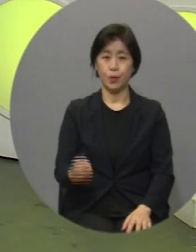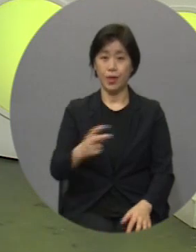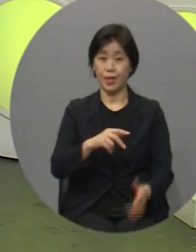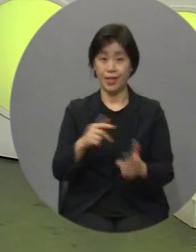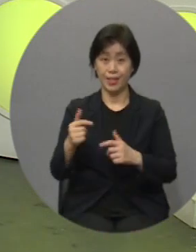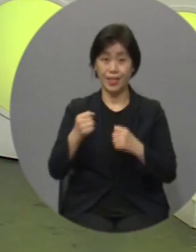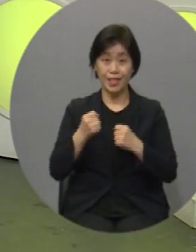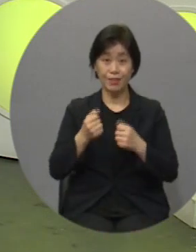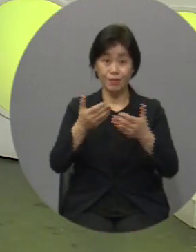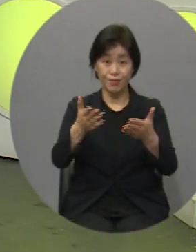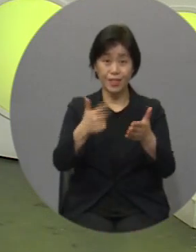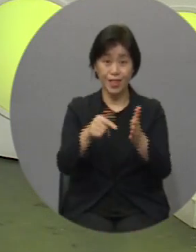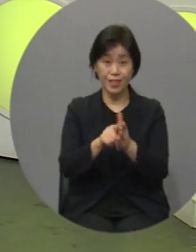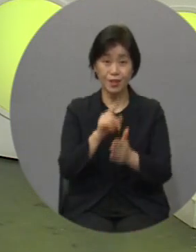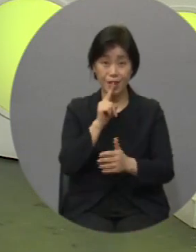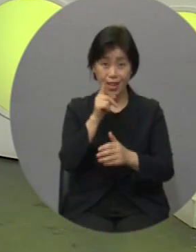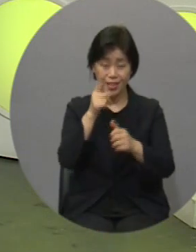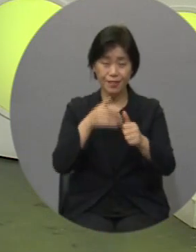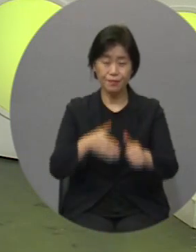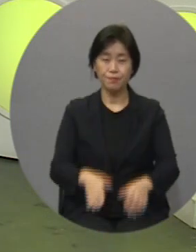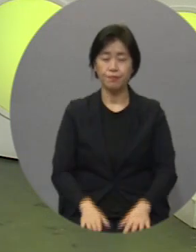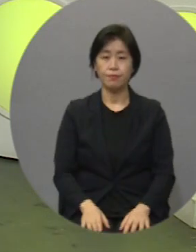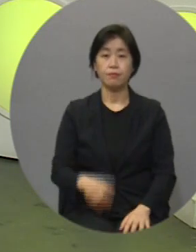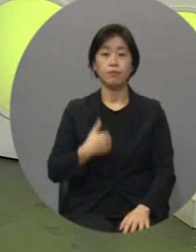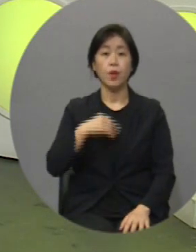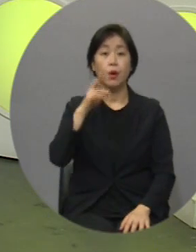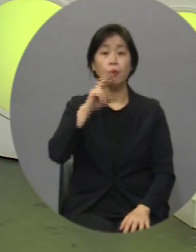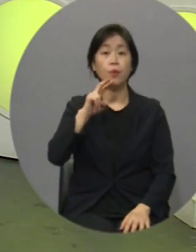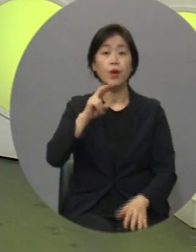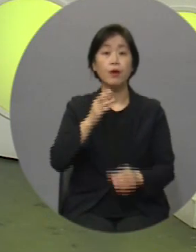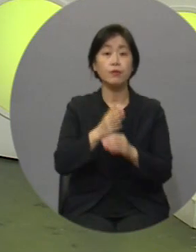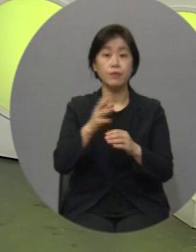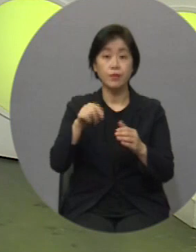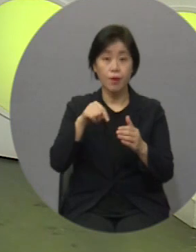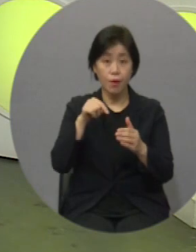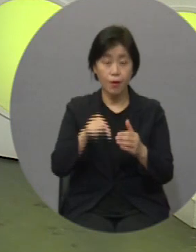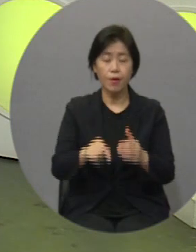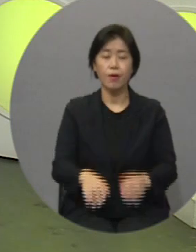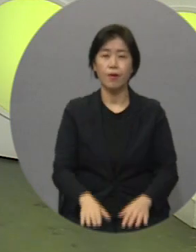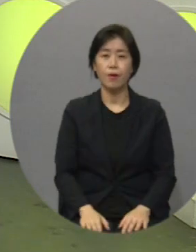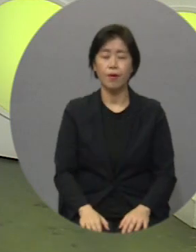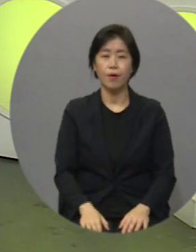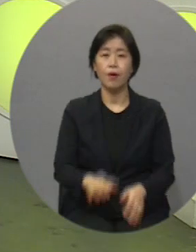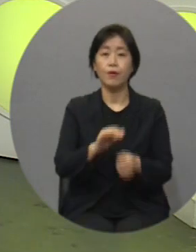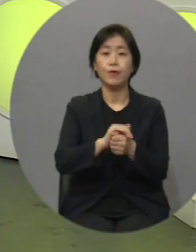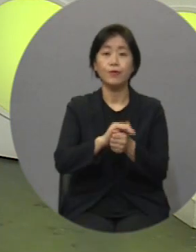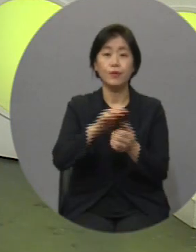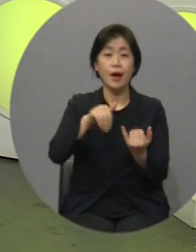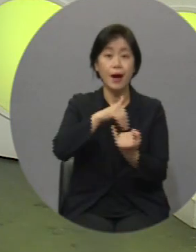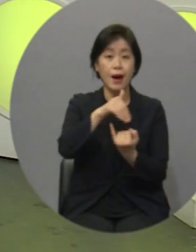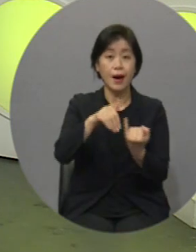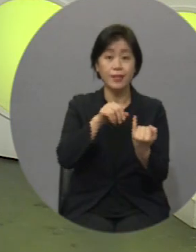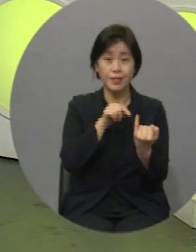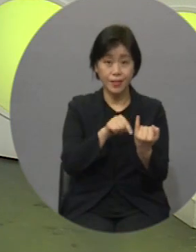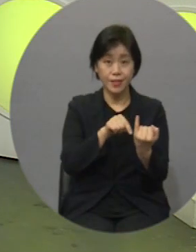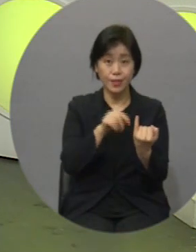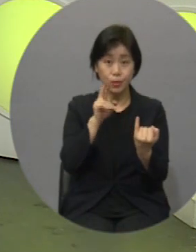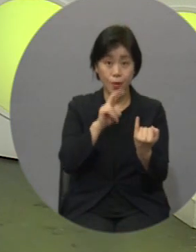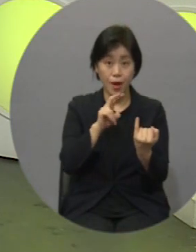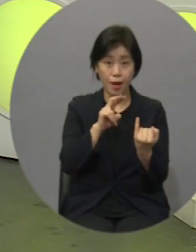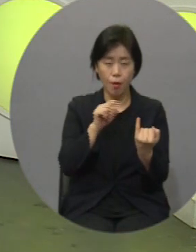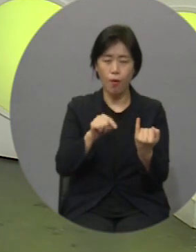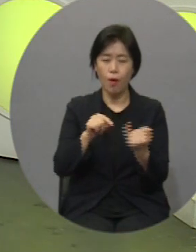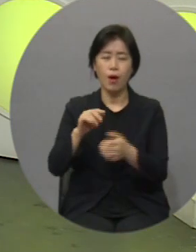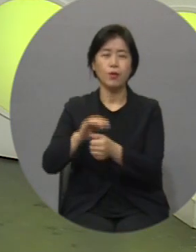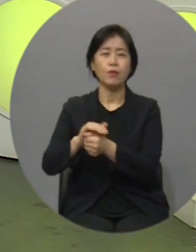주시죠. 한 네. 말씀 해주세요. 제 노래 중에서도 경주 아가씨는 우리 경주 시민을 대표하는